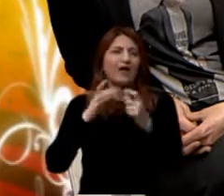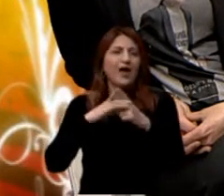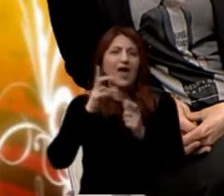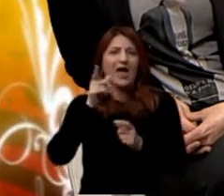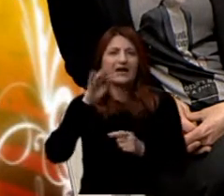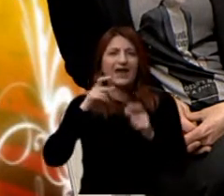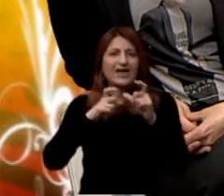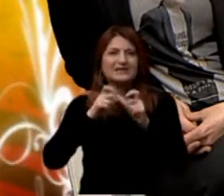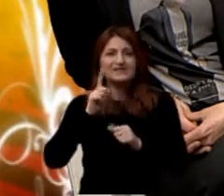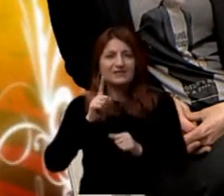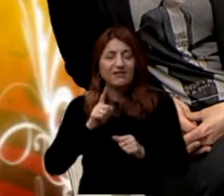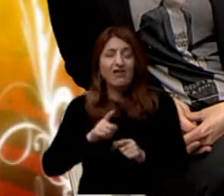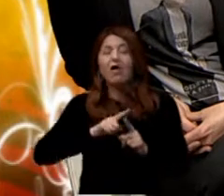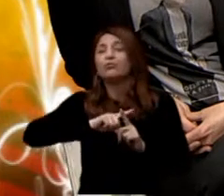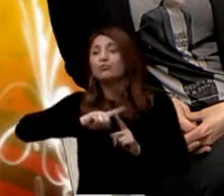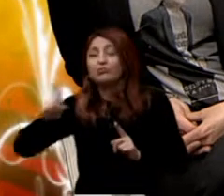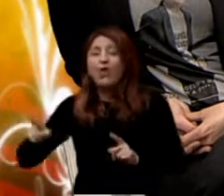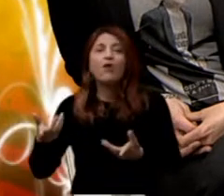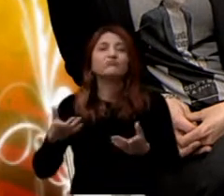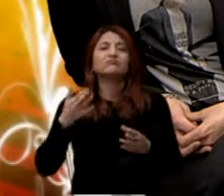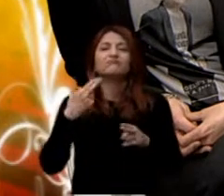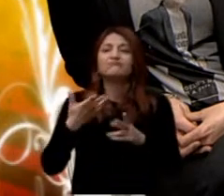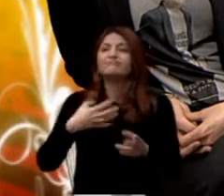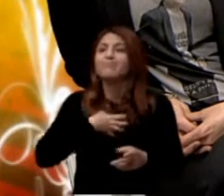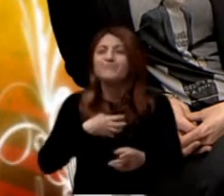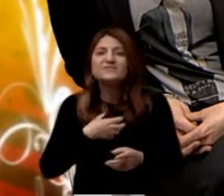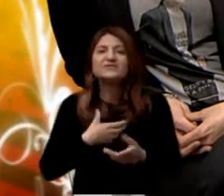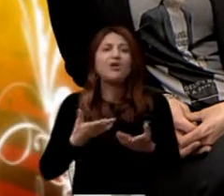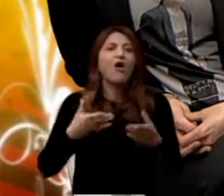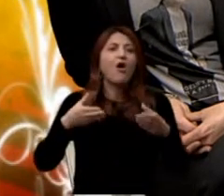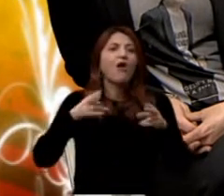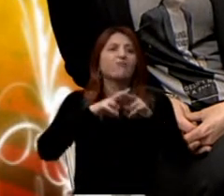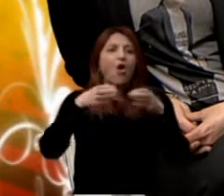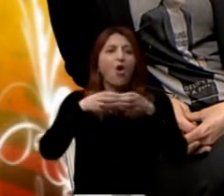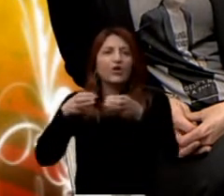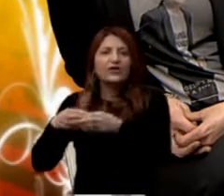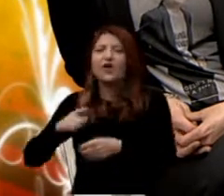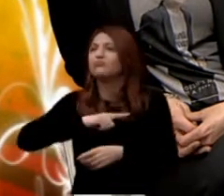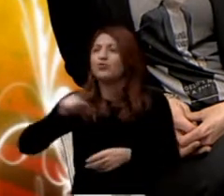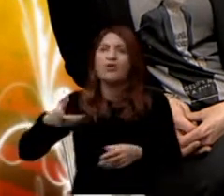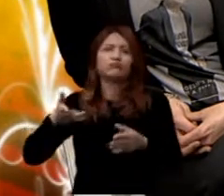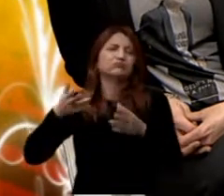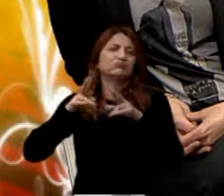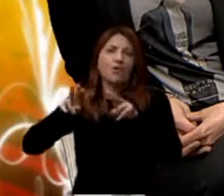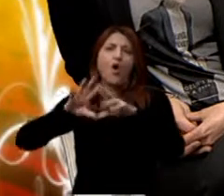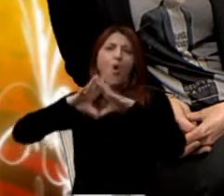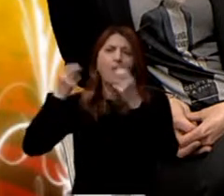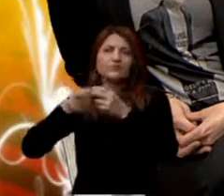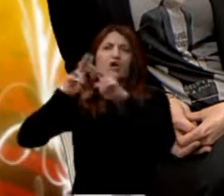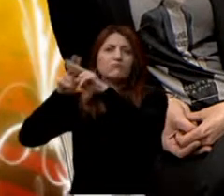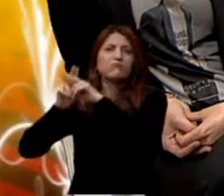praktički psihogerijatrijskih odjela, do gerijatrijskih odjela, do kliničkih bolnica, do općih